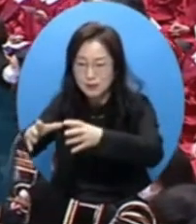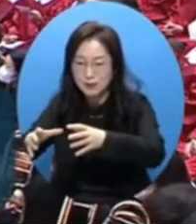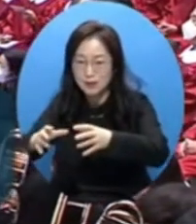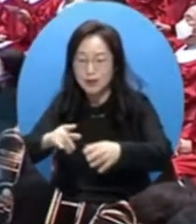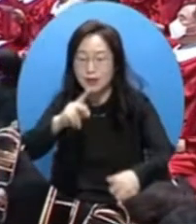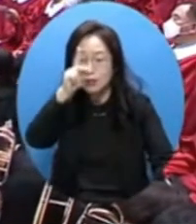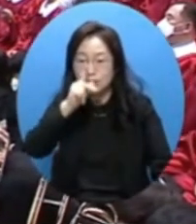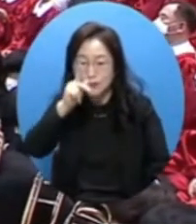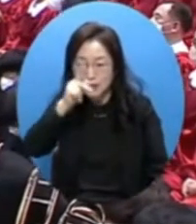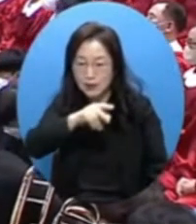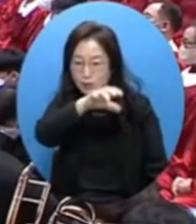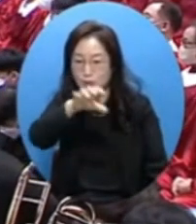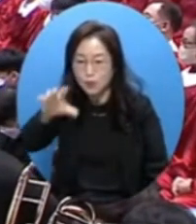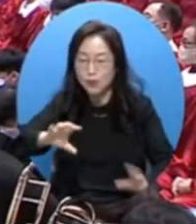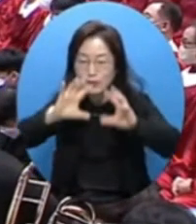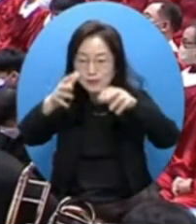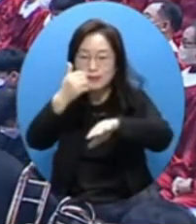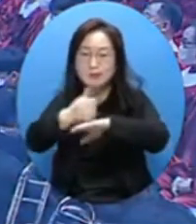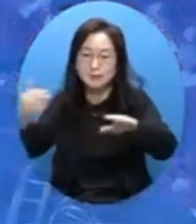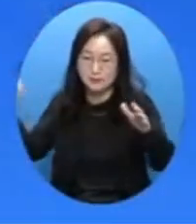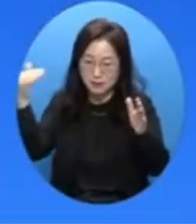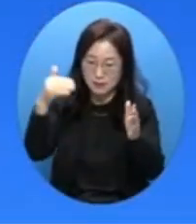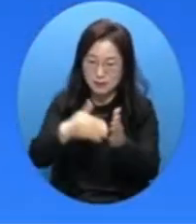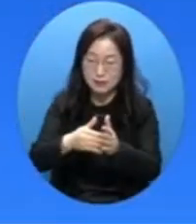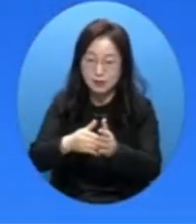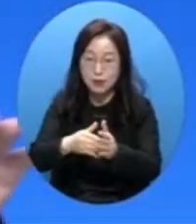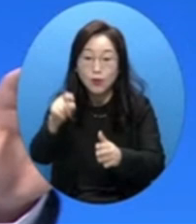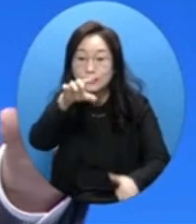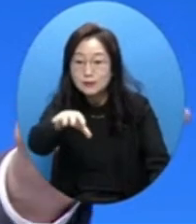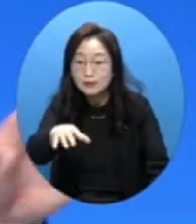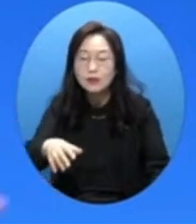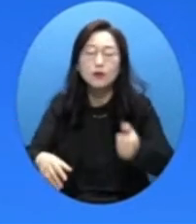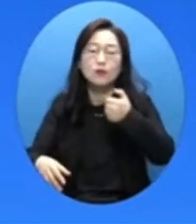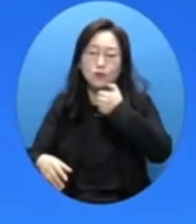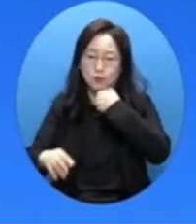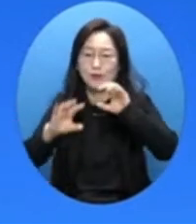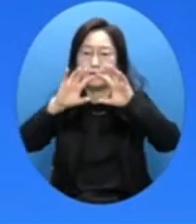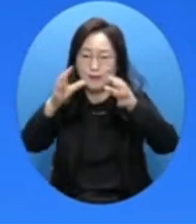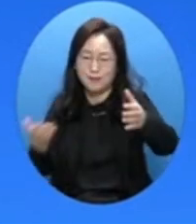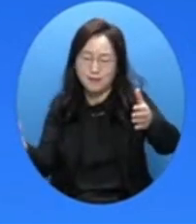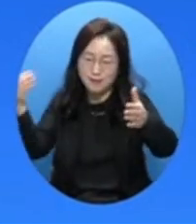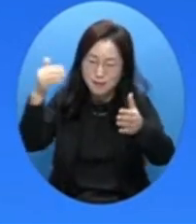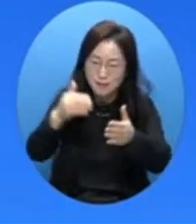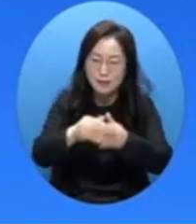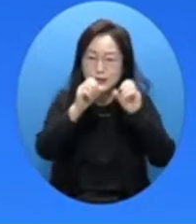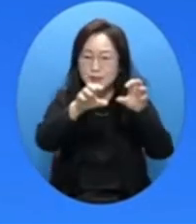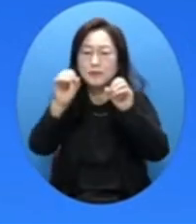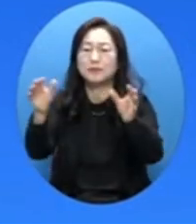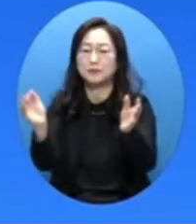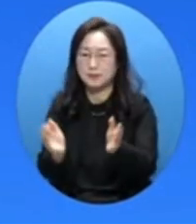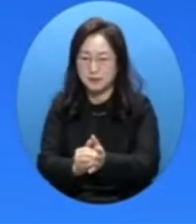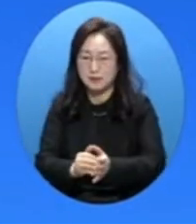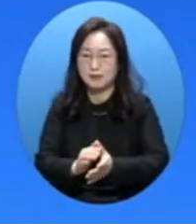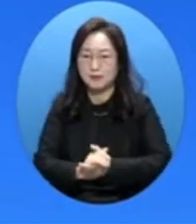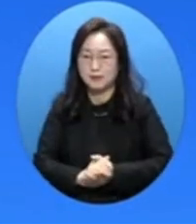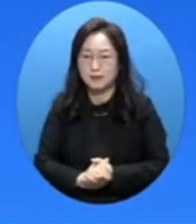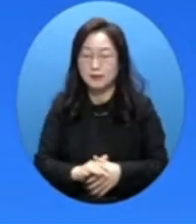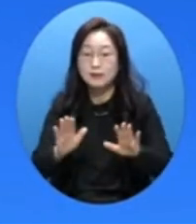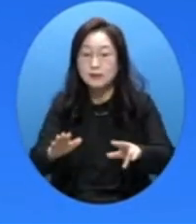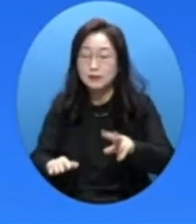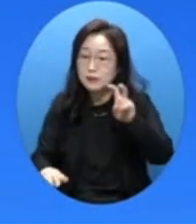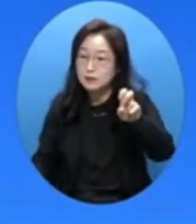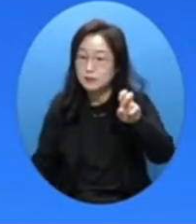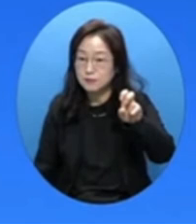당시 땅끝이라고 하는 로마 제국 전체의 복음이 증거되었습니다. 이제 20세가